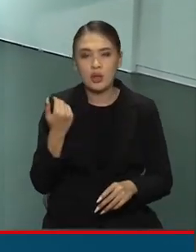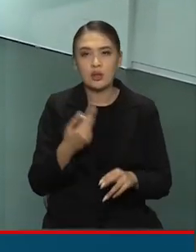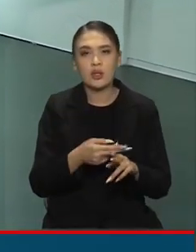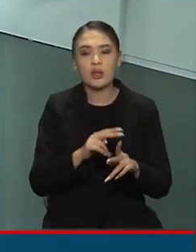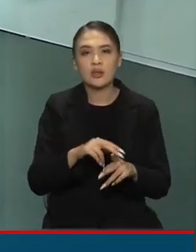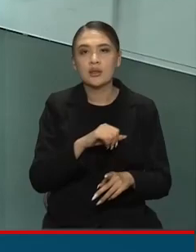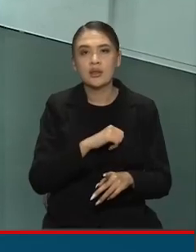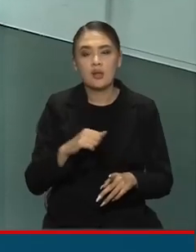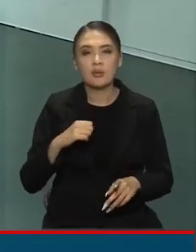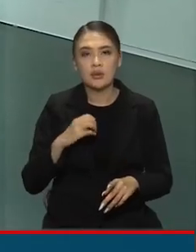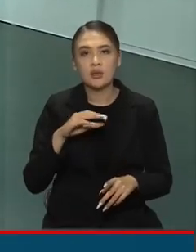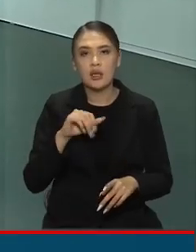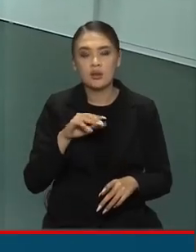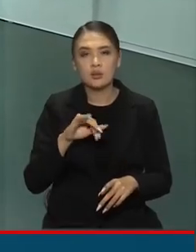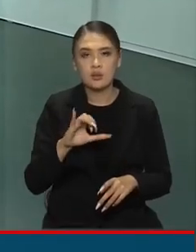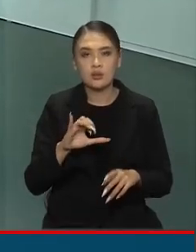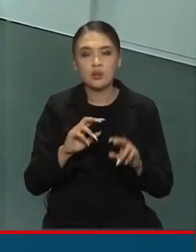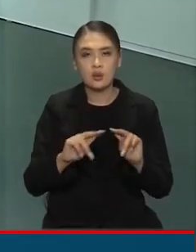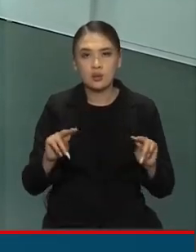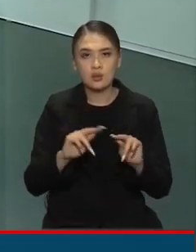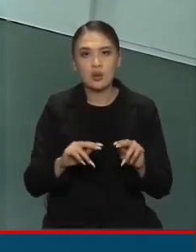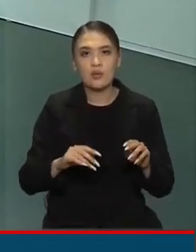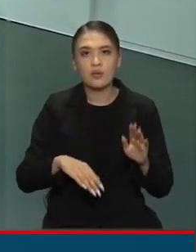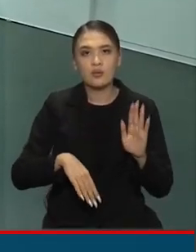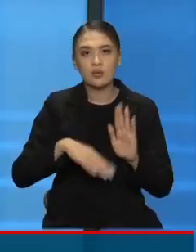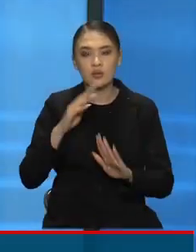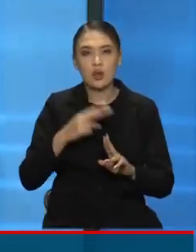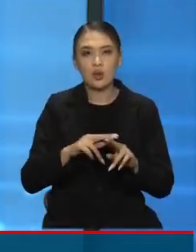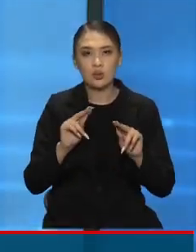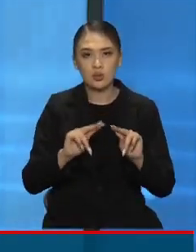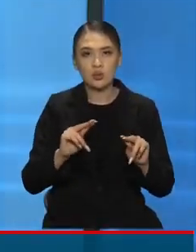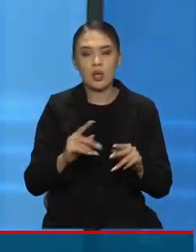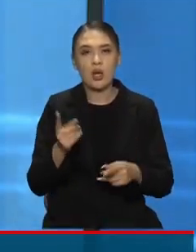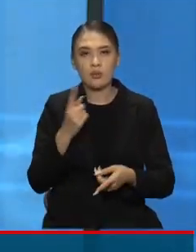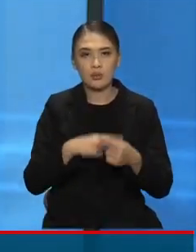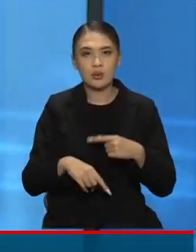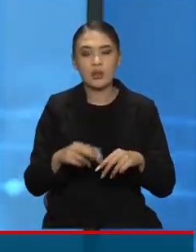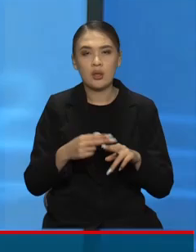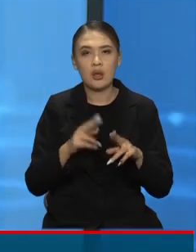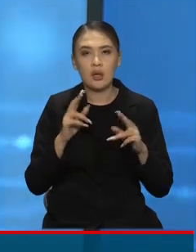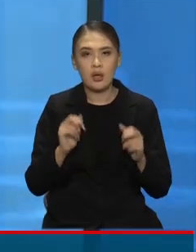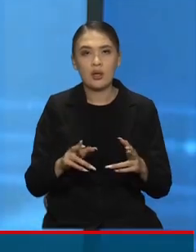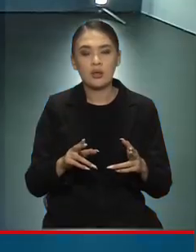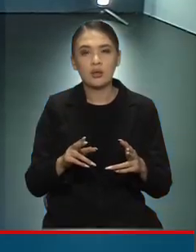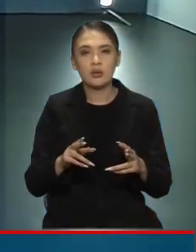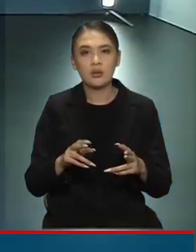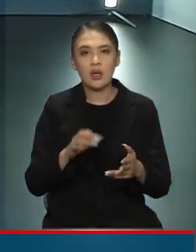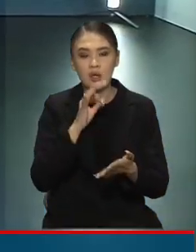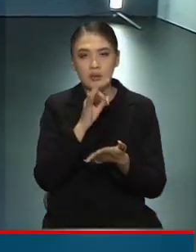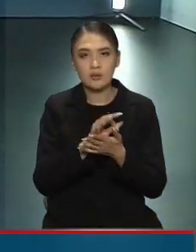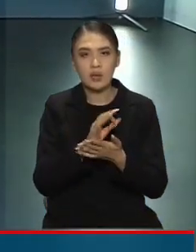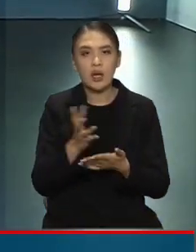сам статус педагога, он намного вырос. Быть учителем стало снова какой-то престижным, да. Да.